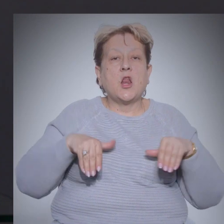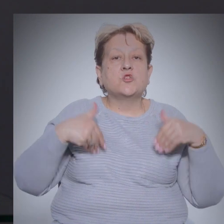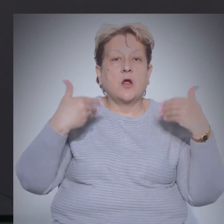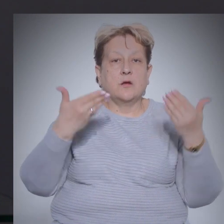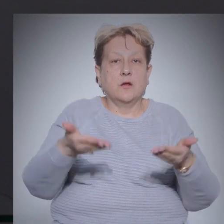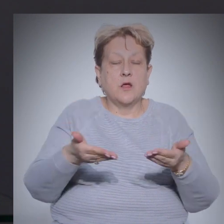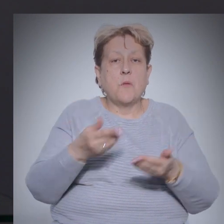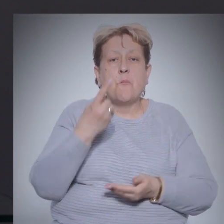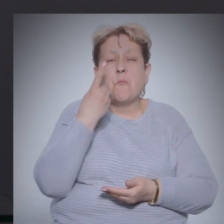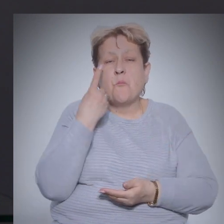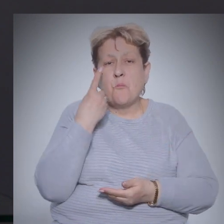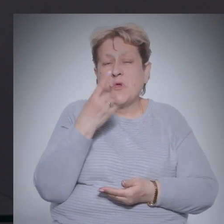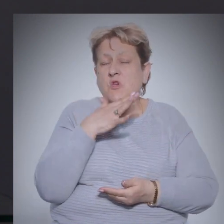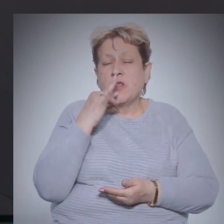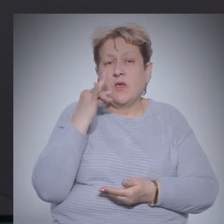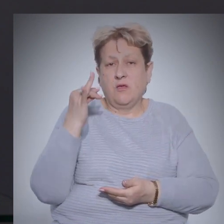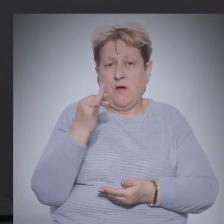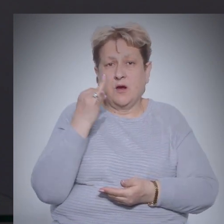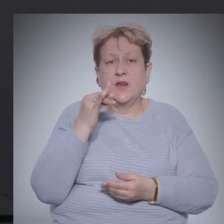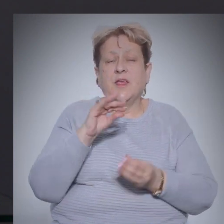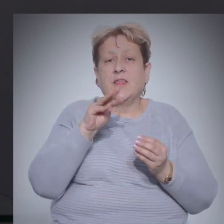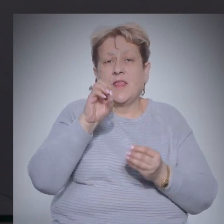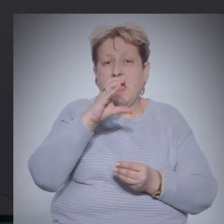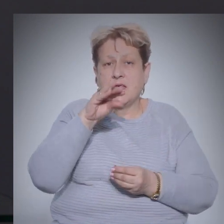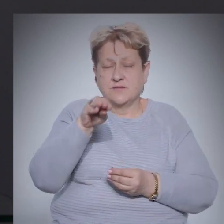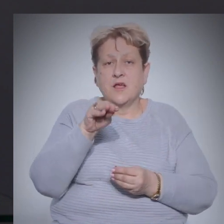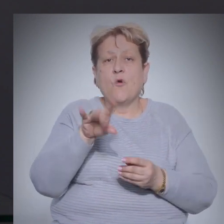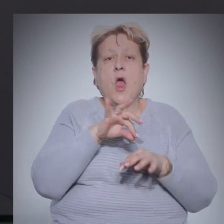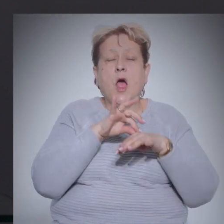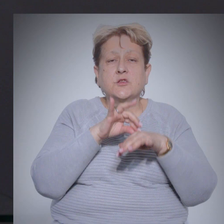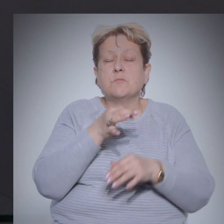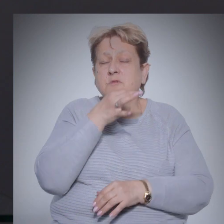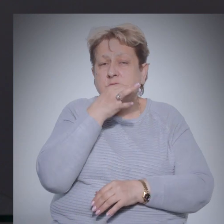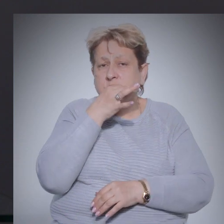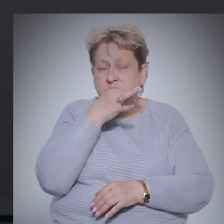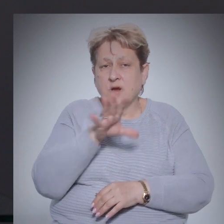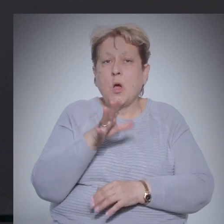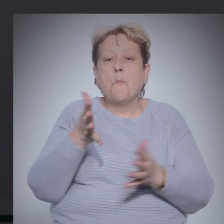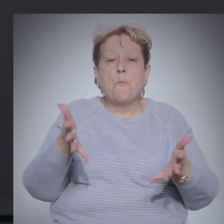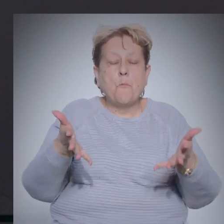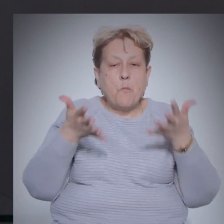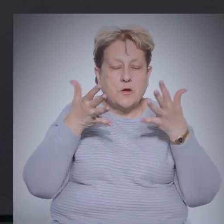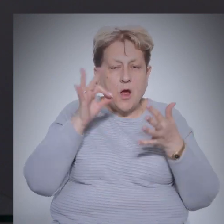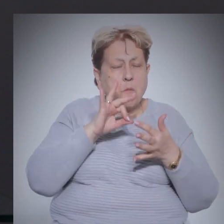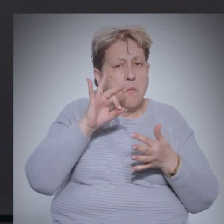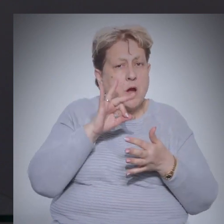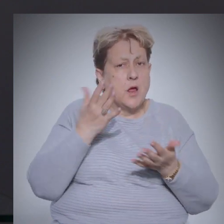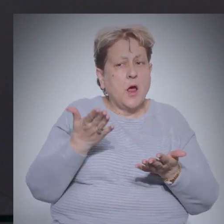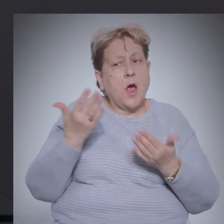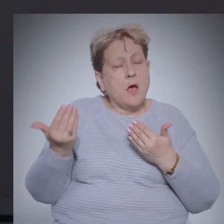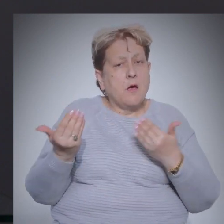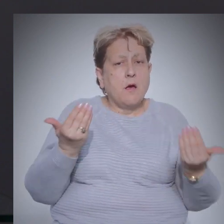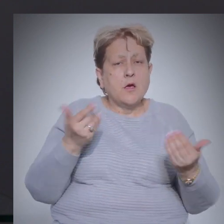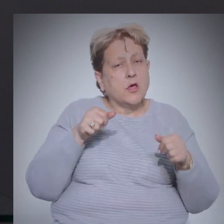դատարանը առաջարկել է մի շատ հետաքրքիր թեստ, որն այն անցկաստում է ծանկացած դեվքում պարզելու համար, թե